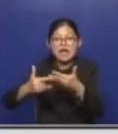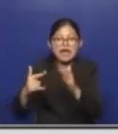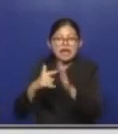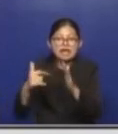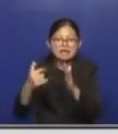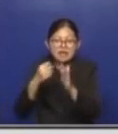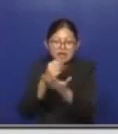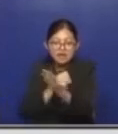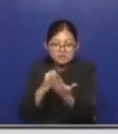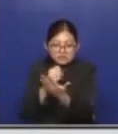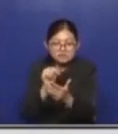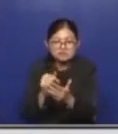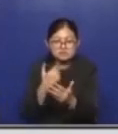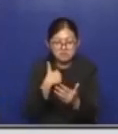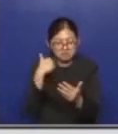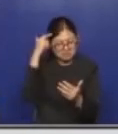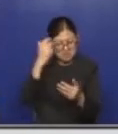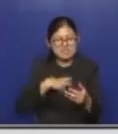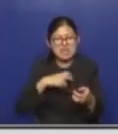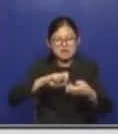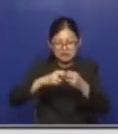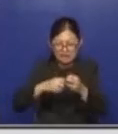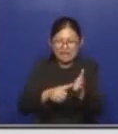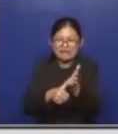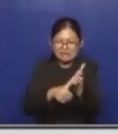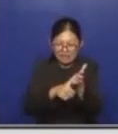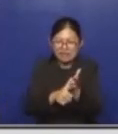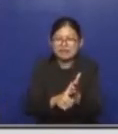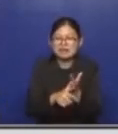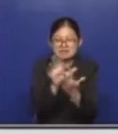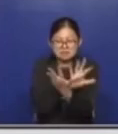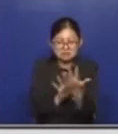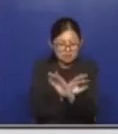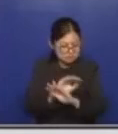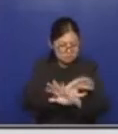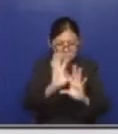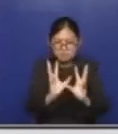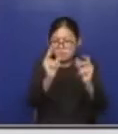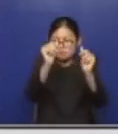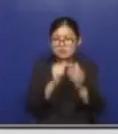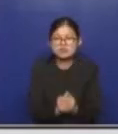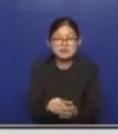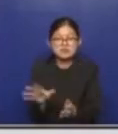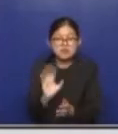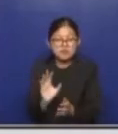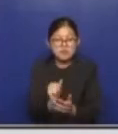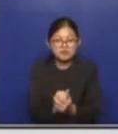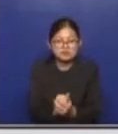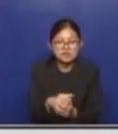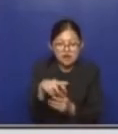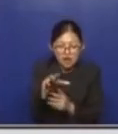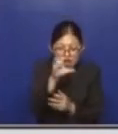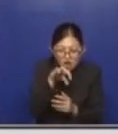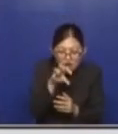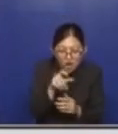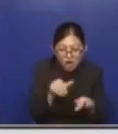มอยากให้หายจากประเทศไทยการล่อซื้อล่อขายไม่ควรที่จะเป็นการล่อซื้อสำหรับคนที่เดียงส